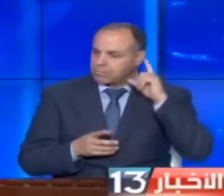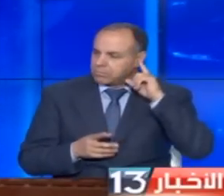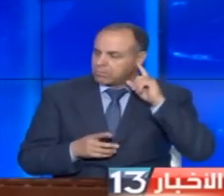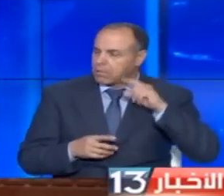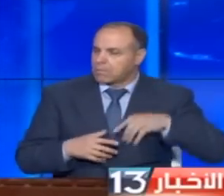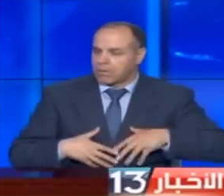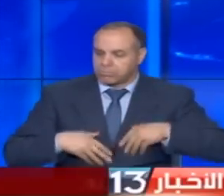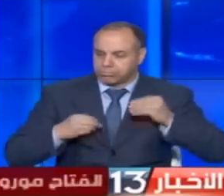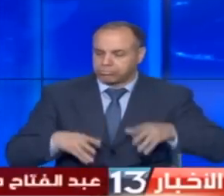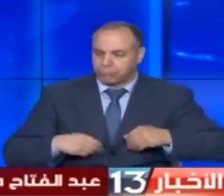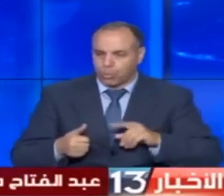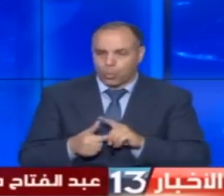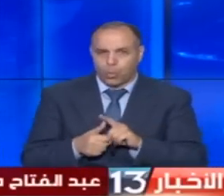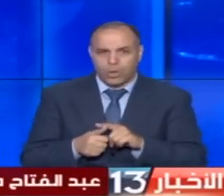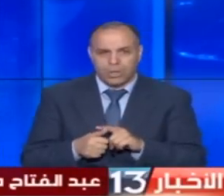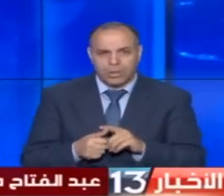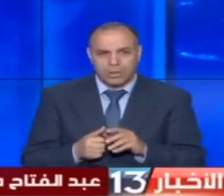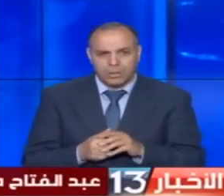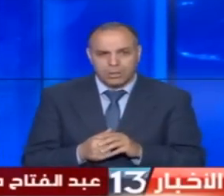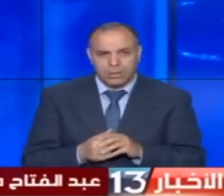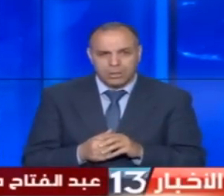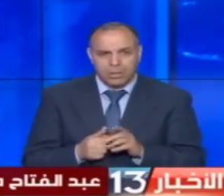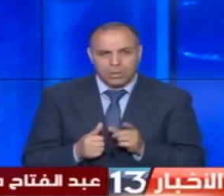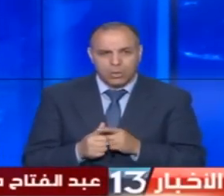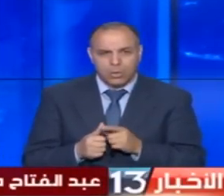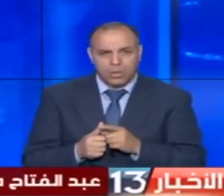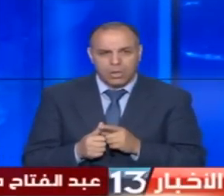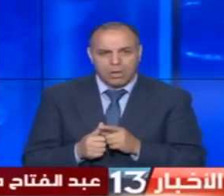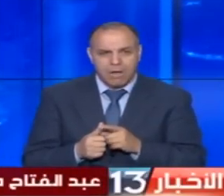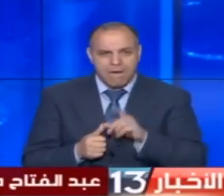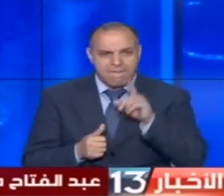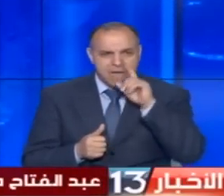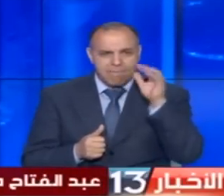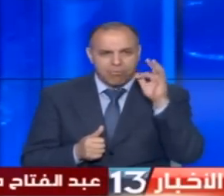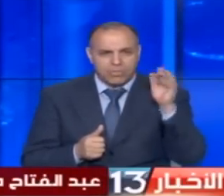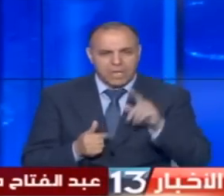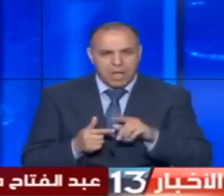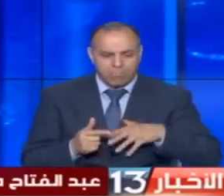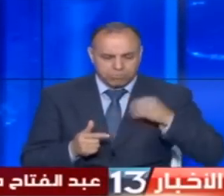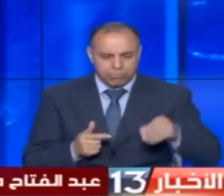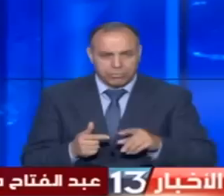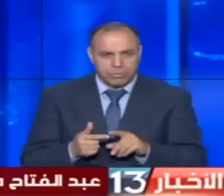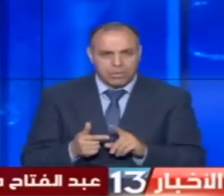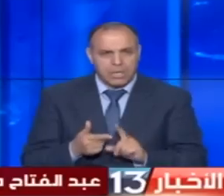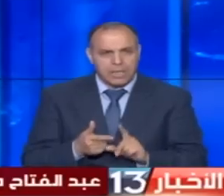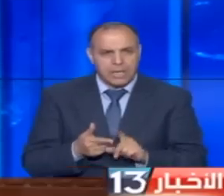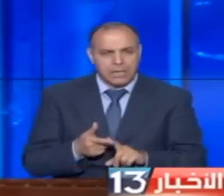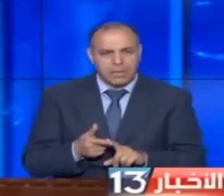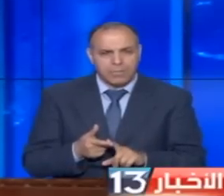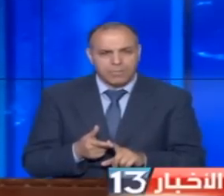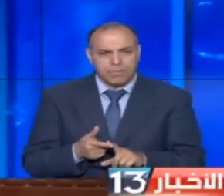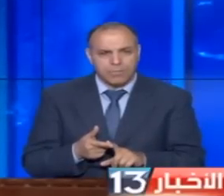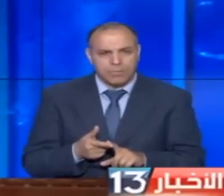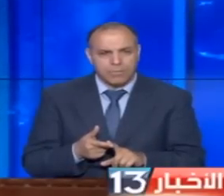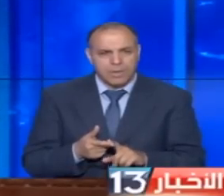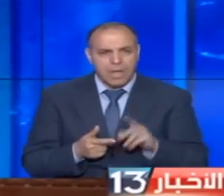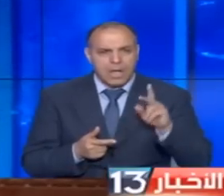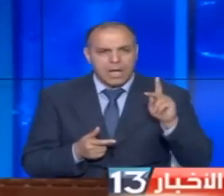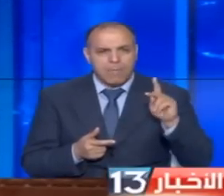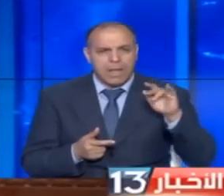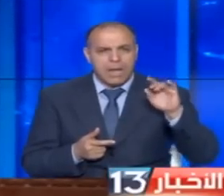من السابق اولا السيده فروسيه بالفوضى ثانيا السيد كمال